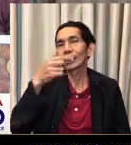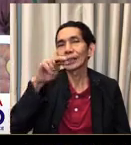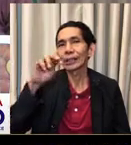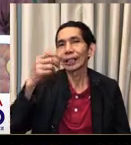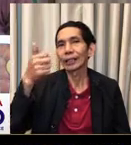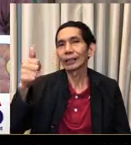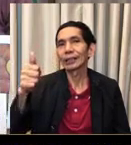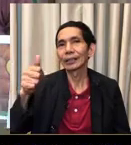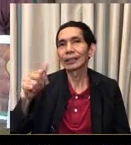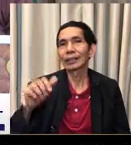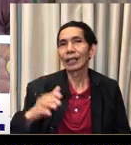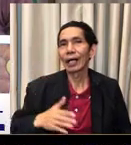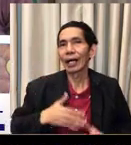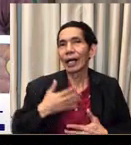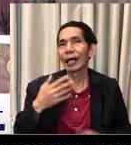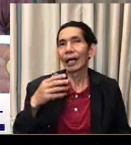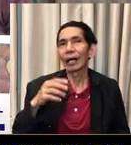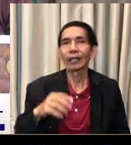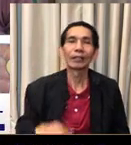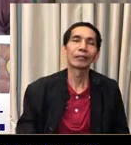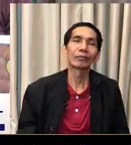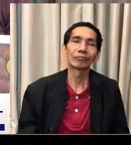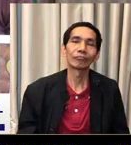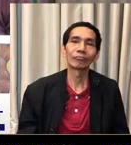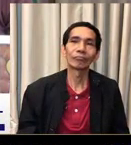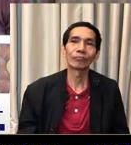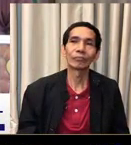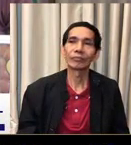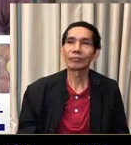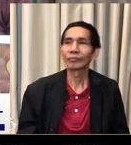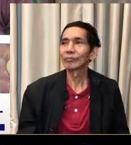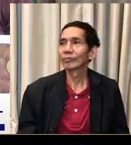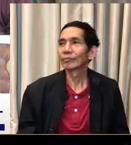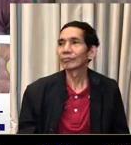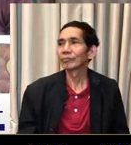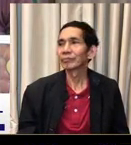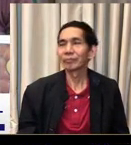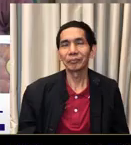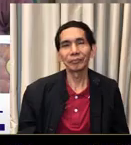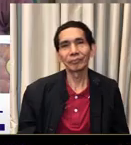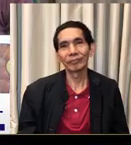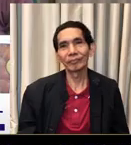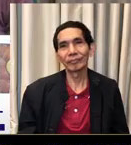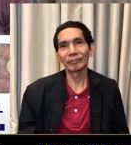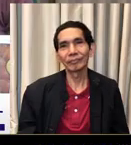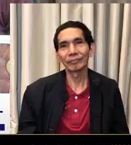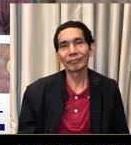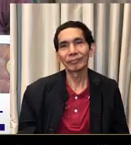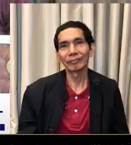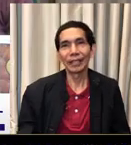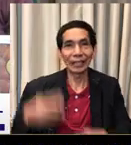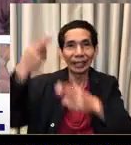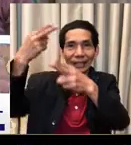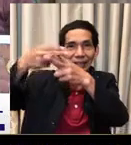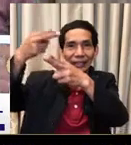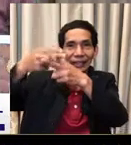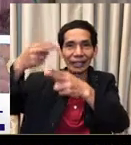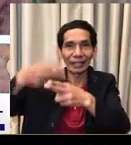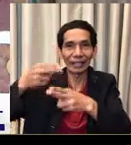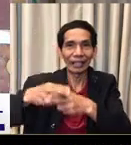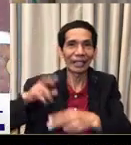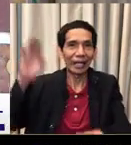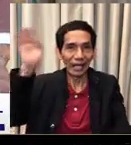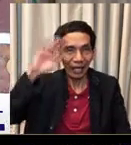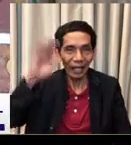Hmm. Happy viewing to Ramon Ortigera, Maricon Sebastian, and Victoria Mercado na Santa Mesa, Manila. Hello